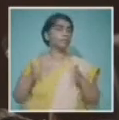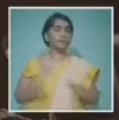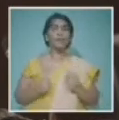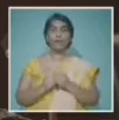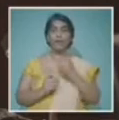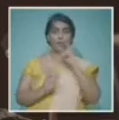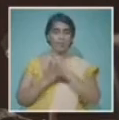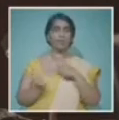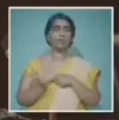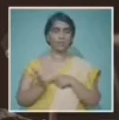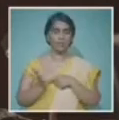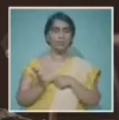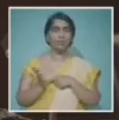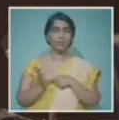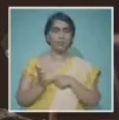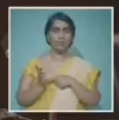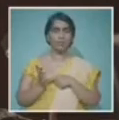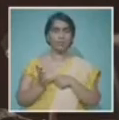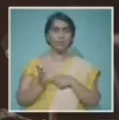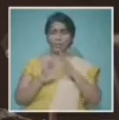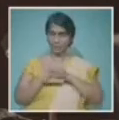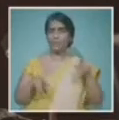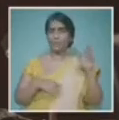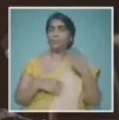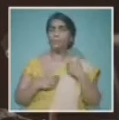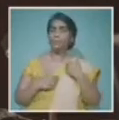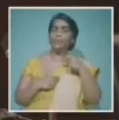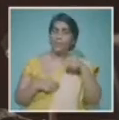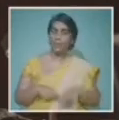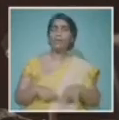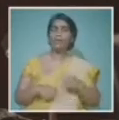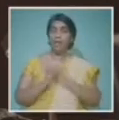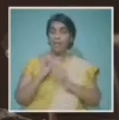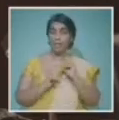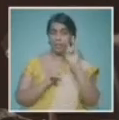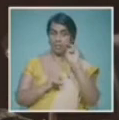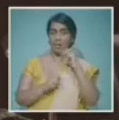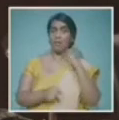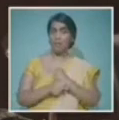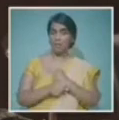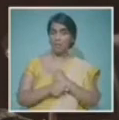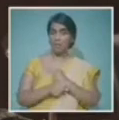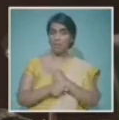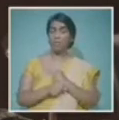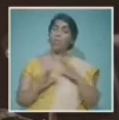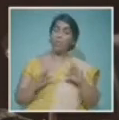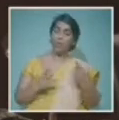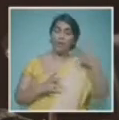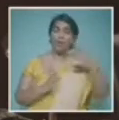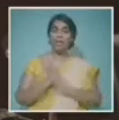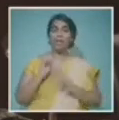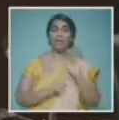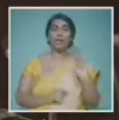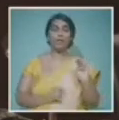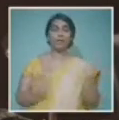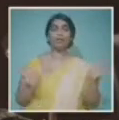තියෙන මේ ව්‍යවස්ථාව ඇතුලේ කාලය අවසන් වෙනවා කරු මන්ත්‍රී. අවසන් කරනවා. ඒ විතරක් නෙවෙයි අමාත්‍ය දුර 30යි රාජ්‍ය හෝ නියෝජ්‍ය අමාත්‍ය දුර 40